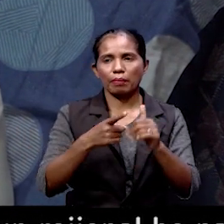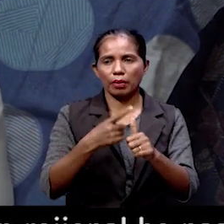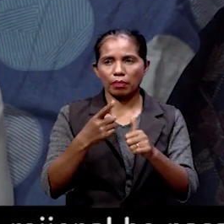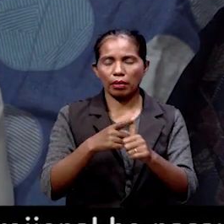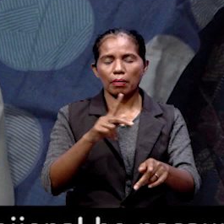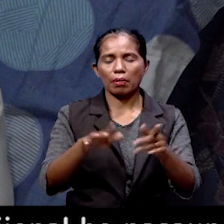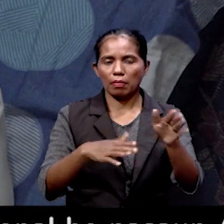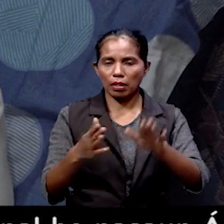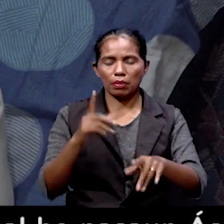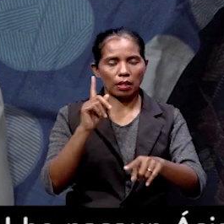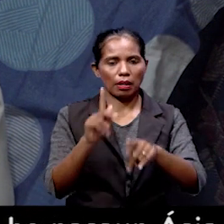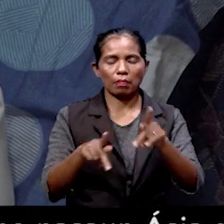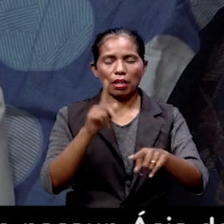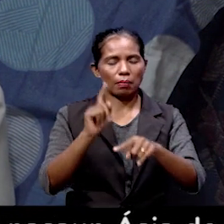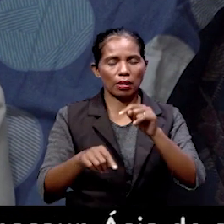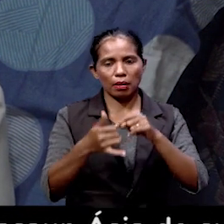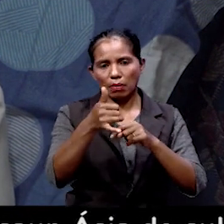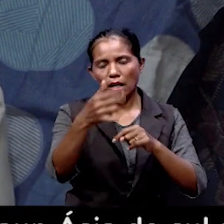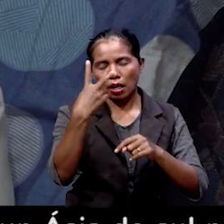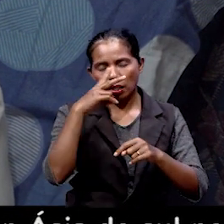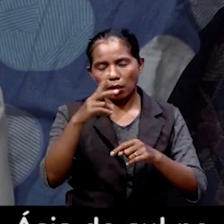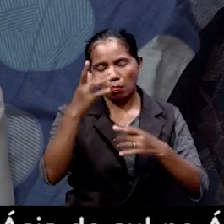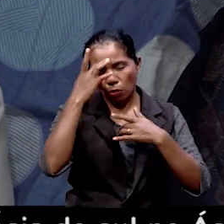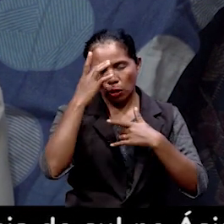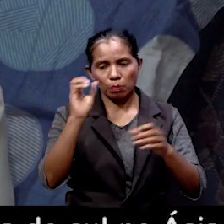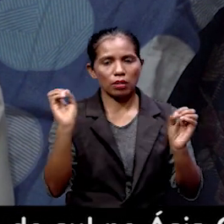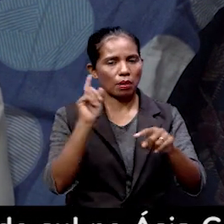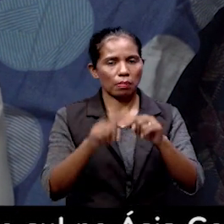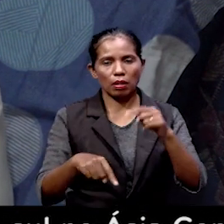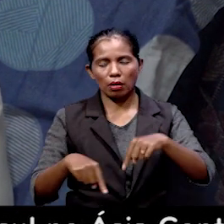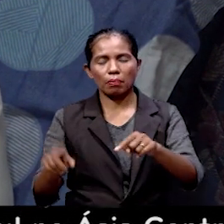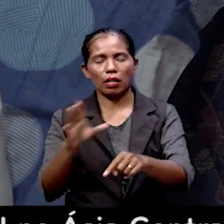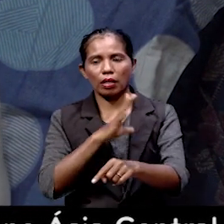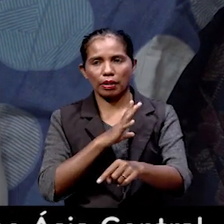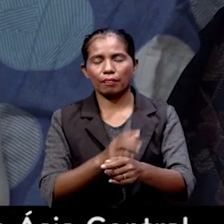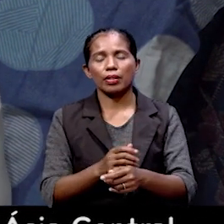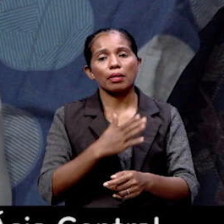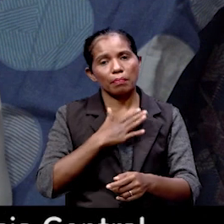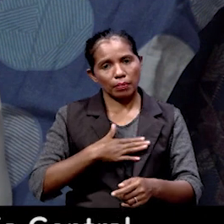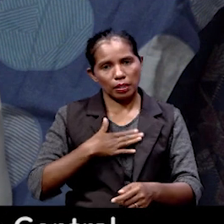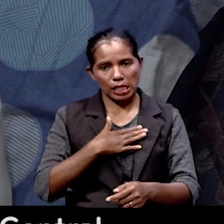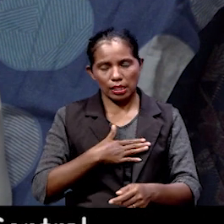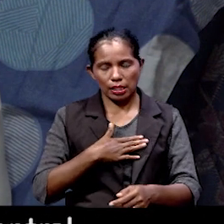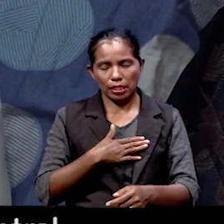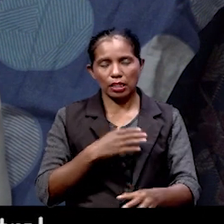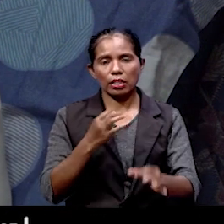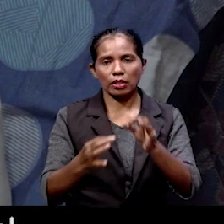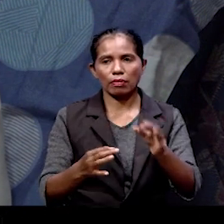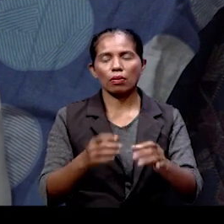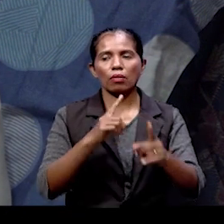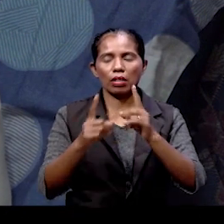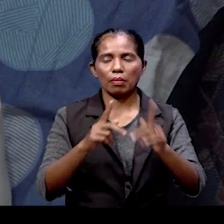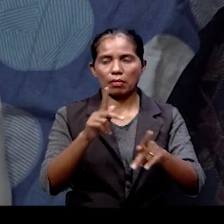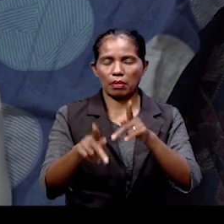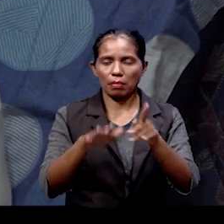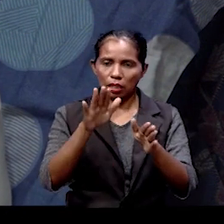bah, ia moras mahu baru baru loke bahing family tak masih tahu COVID. Ia favorit lah, sedet atau ia mahu bot falik, ia mahu kek